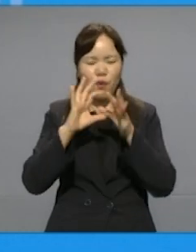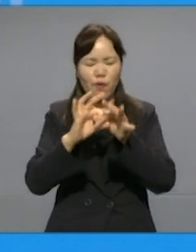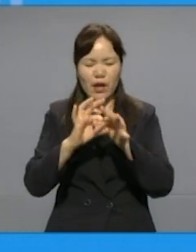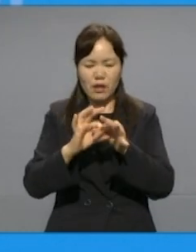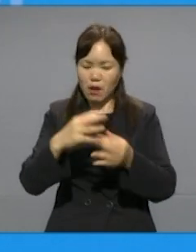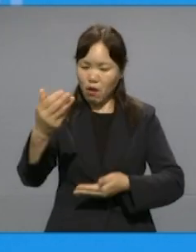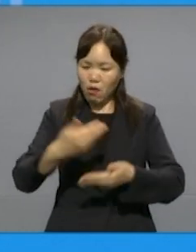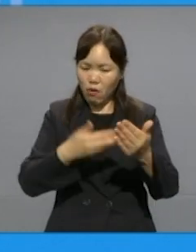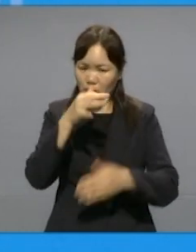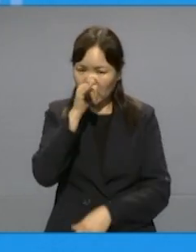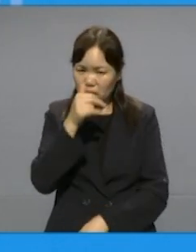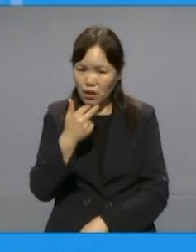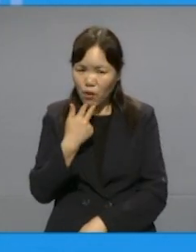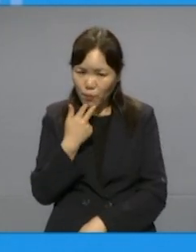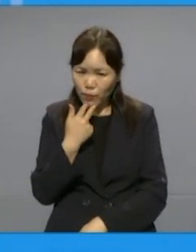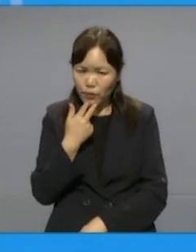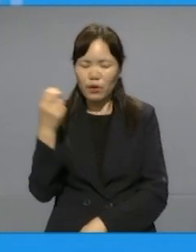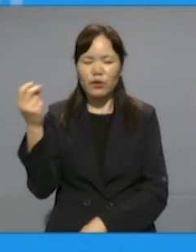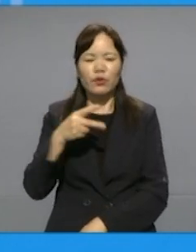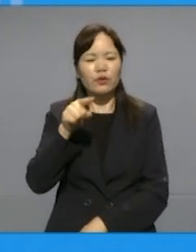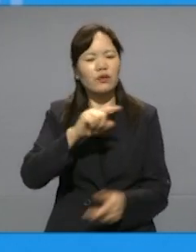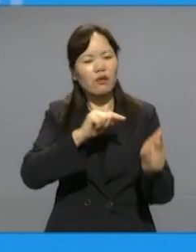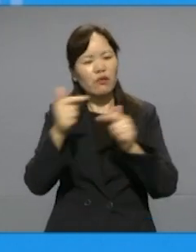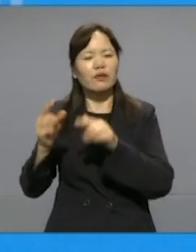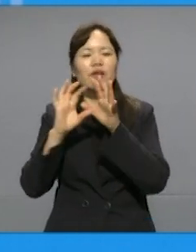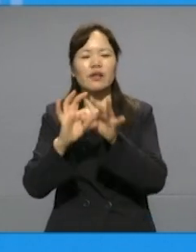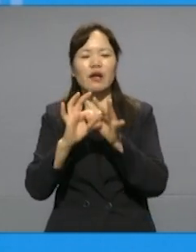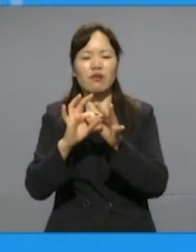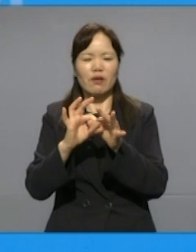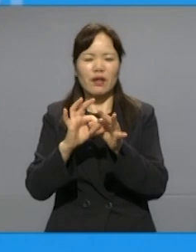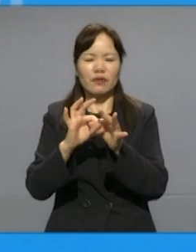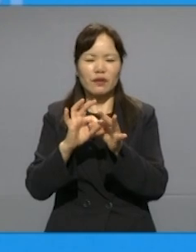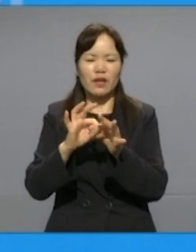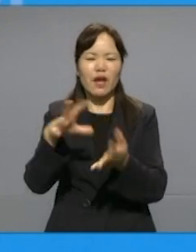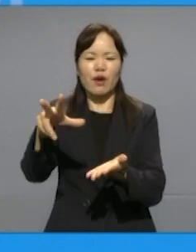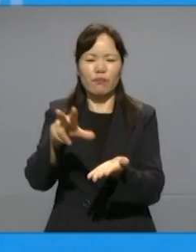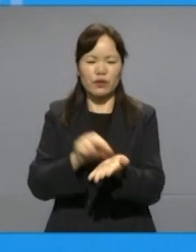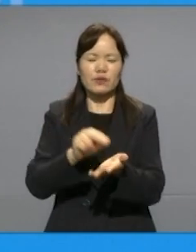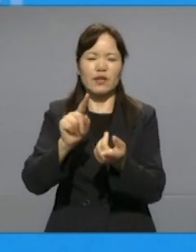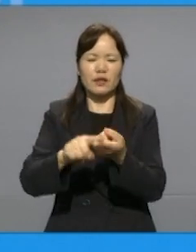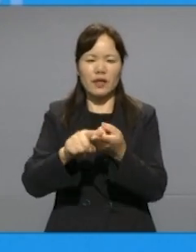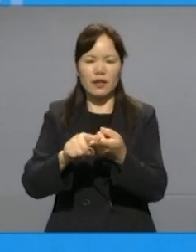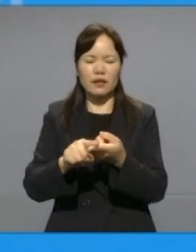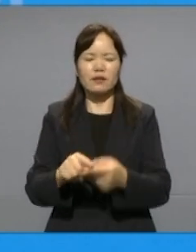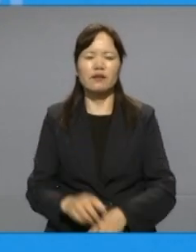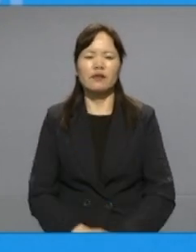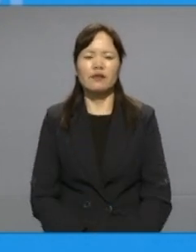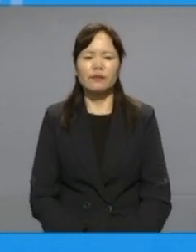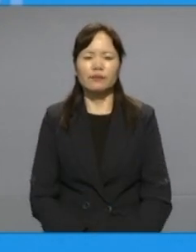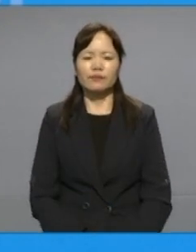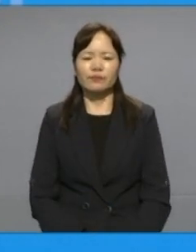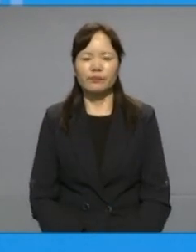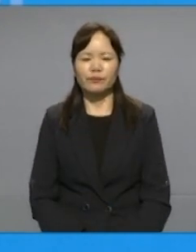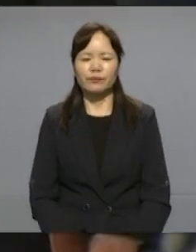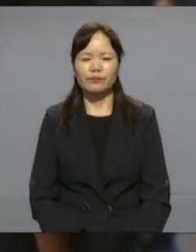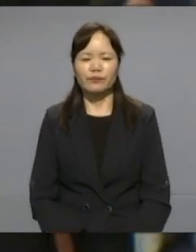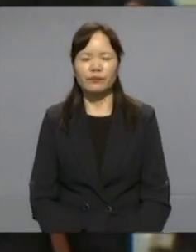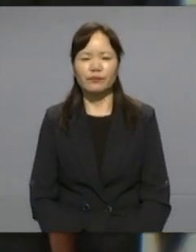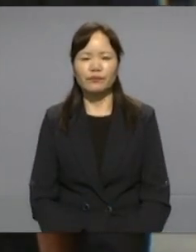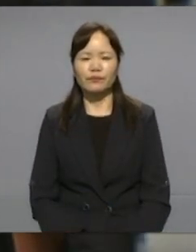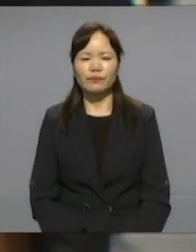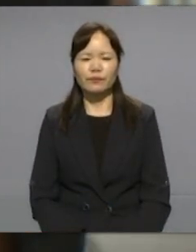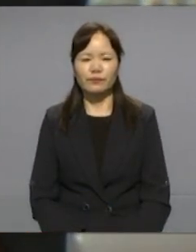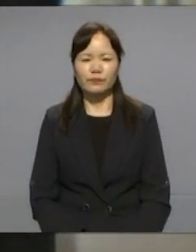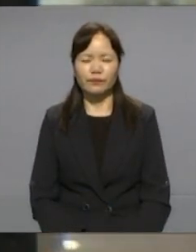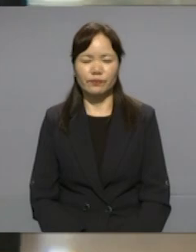관련한 거래활동이 있었는지, 그런 부분과 연관된 품위 유지에 대한 문제가 추가될 것입니다.